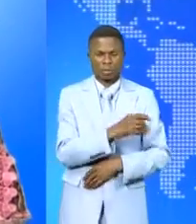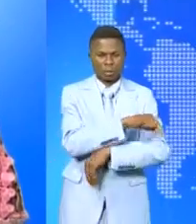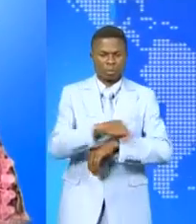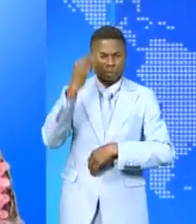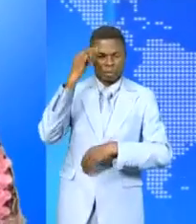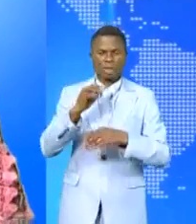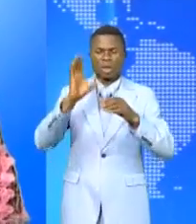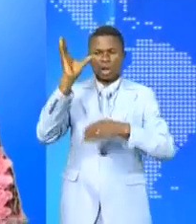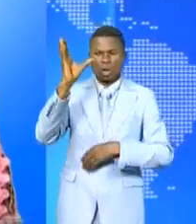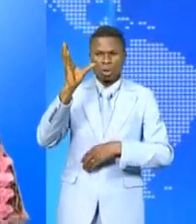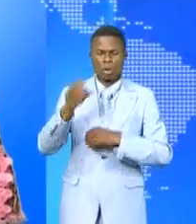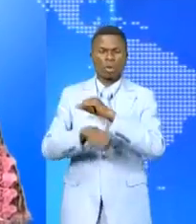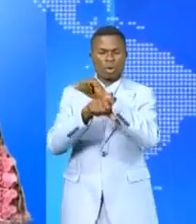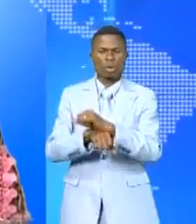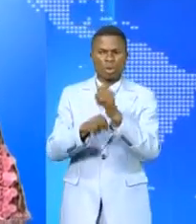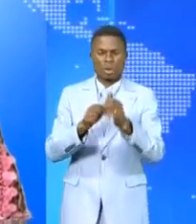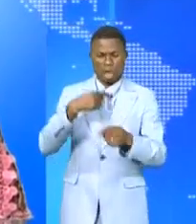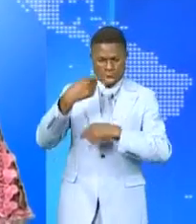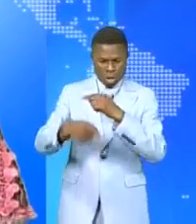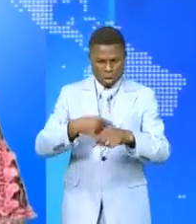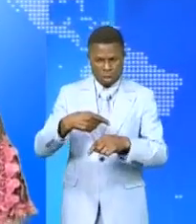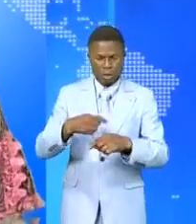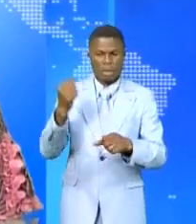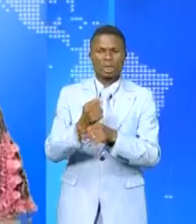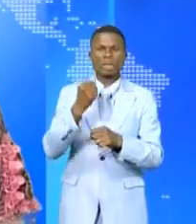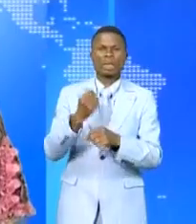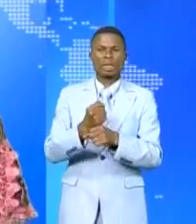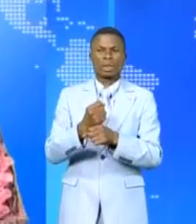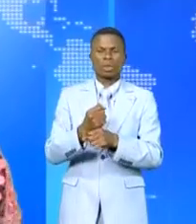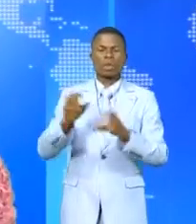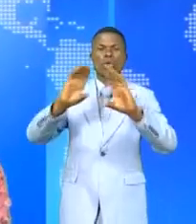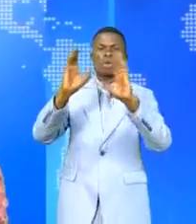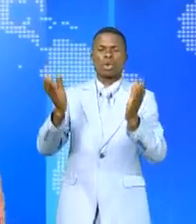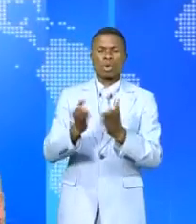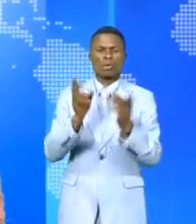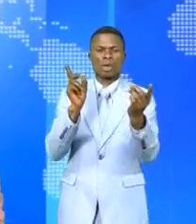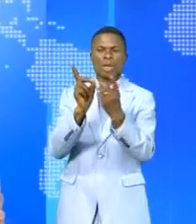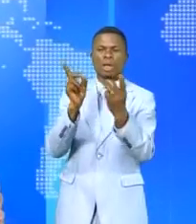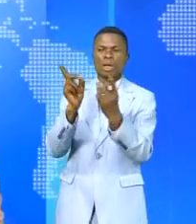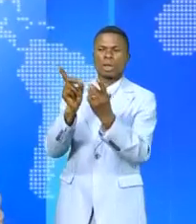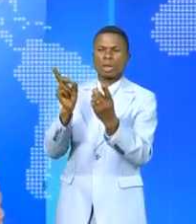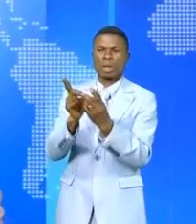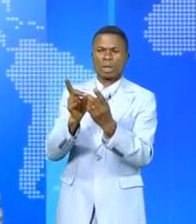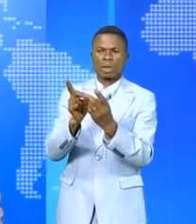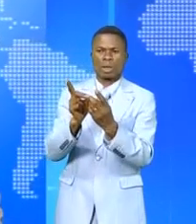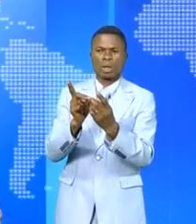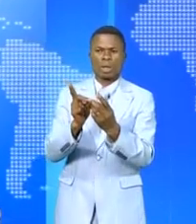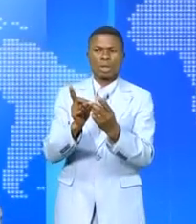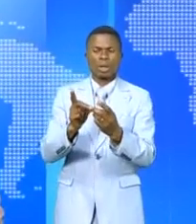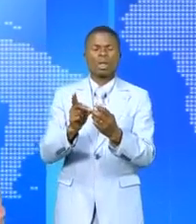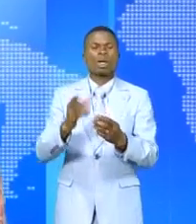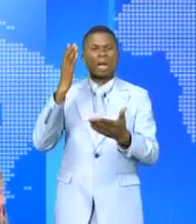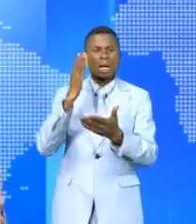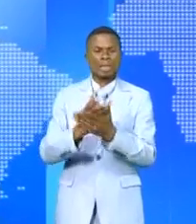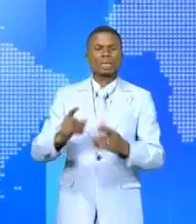Affaires coutumières, on nous parle du démarrage des travaux de la commission consultative des règlements des conflits.